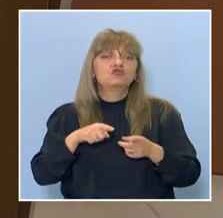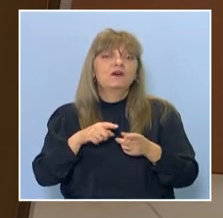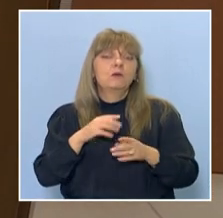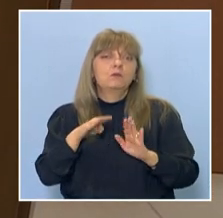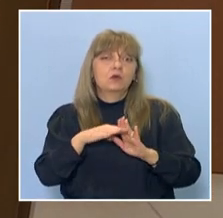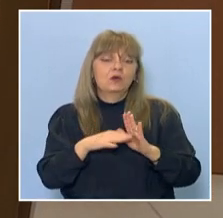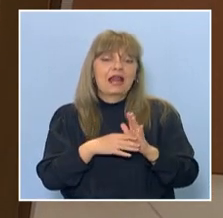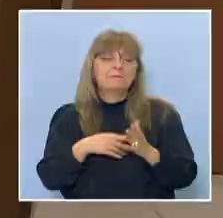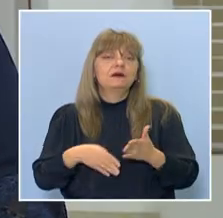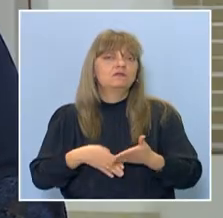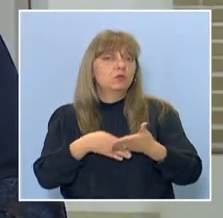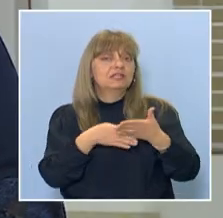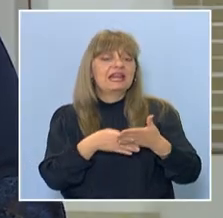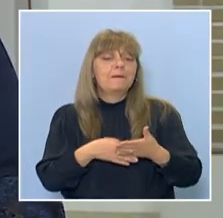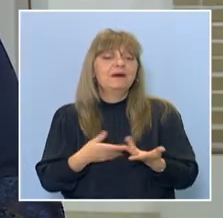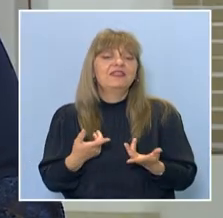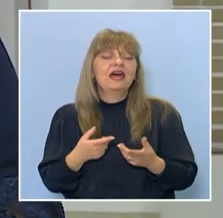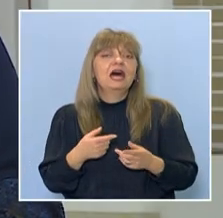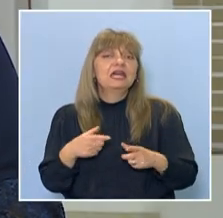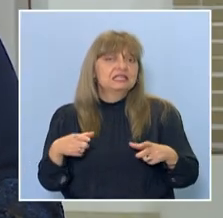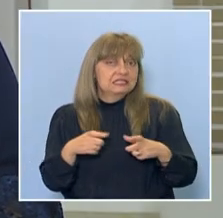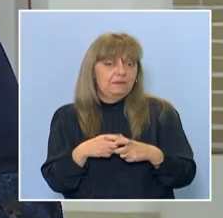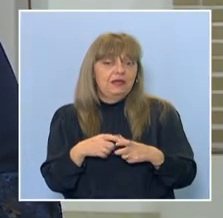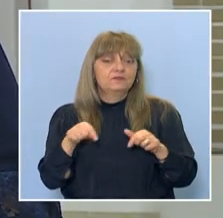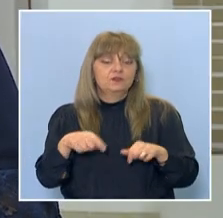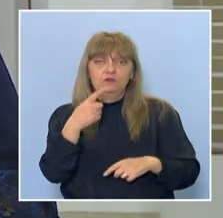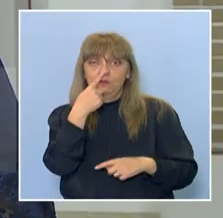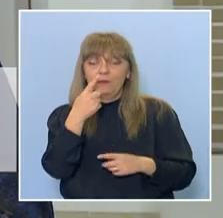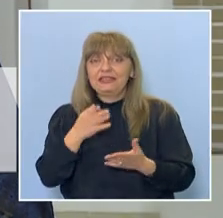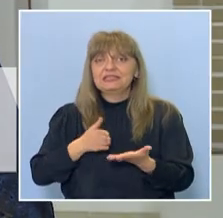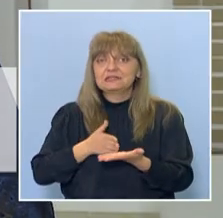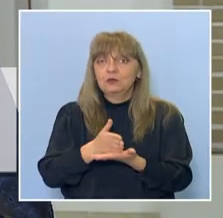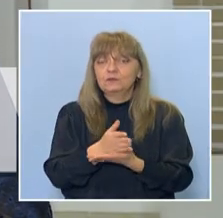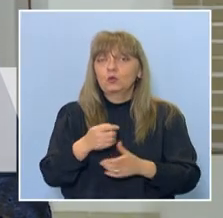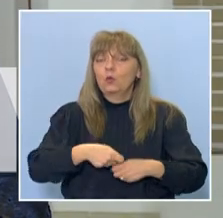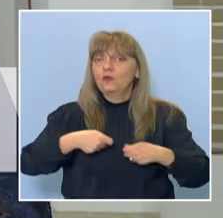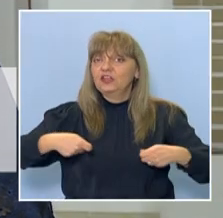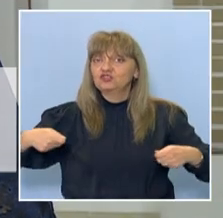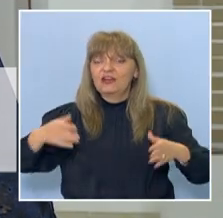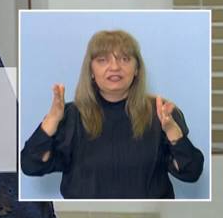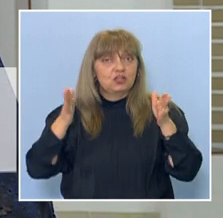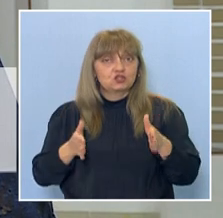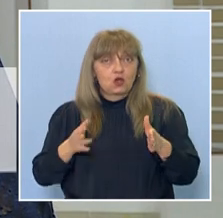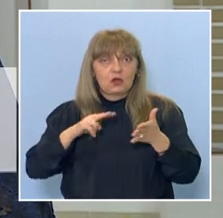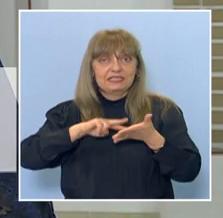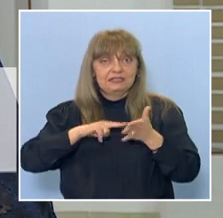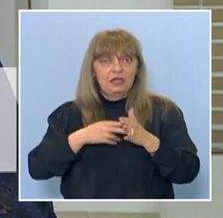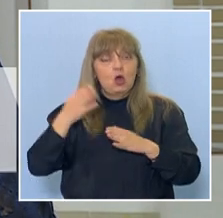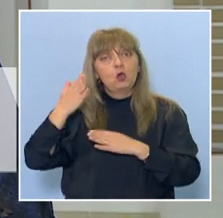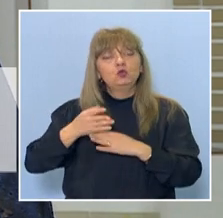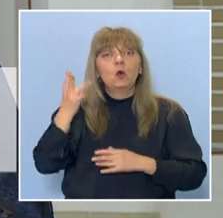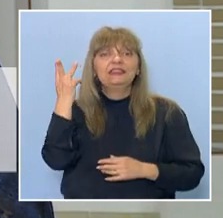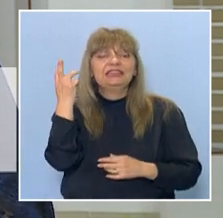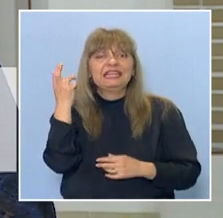групи и семейства. В момента сме в процес на удължаване на срока на проекта до